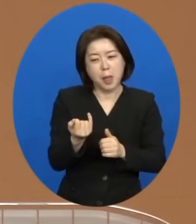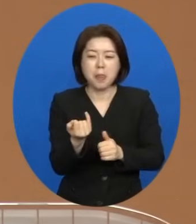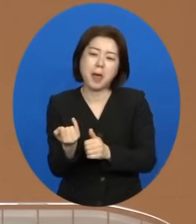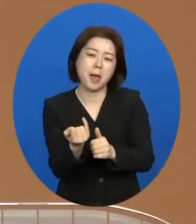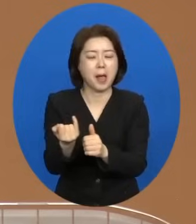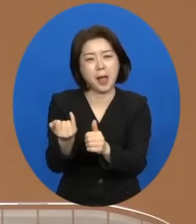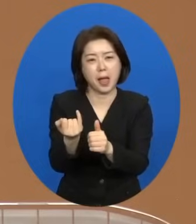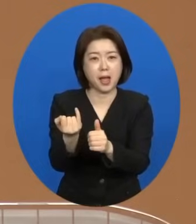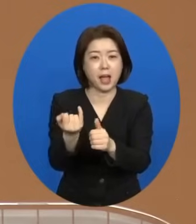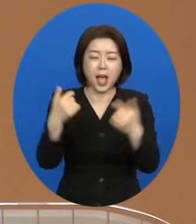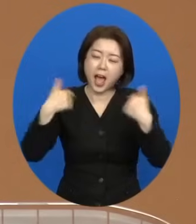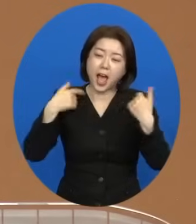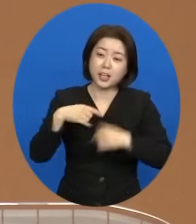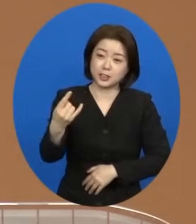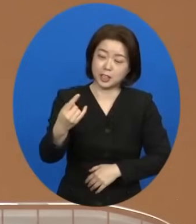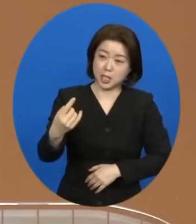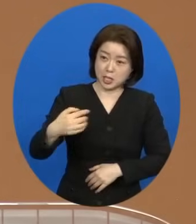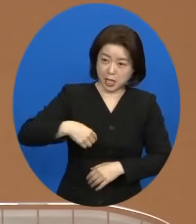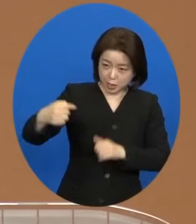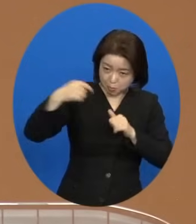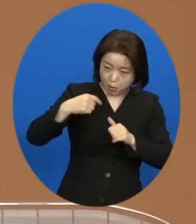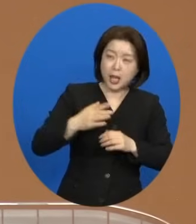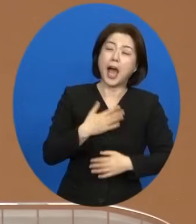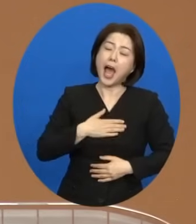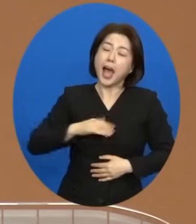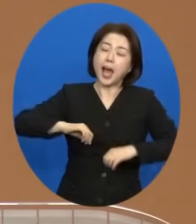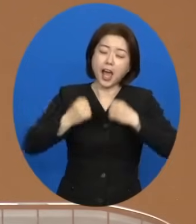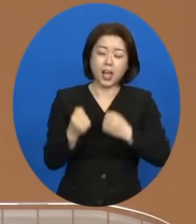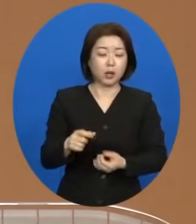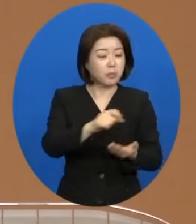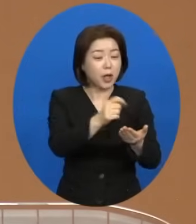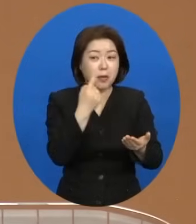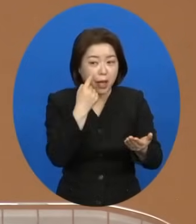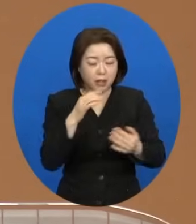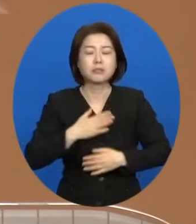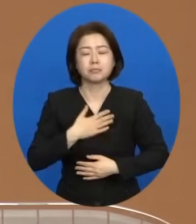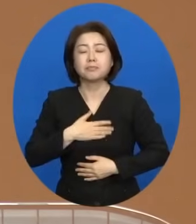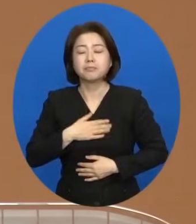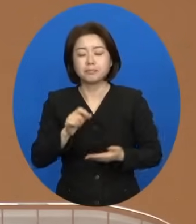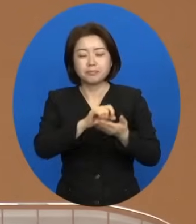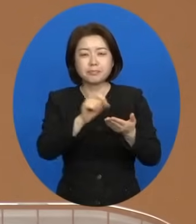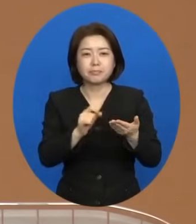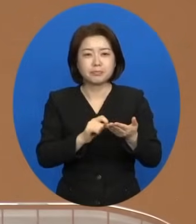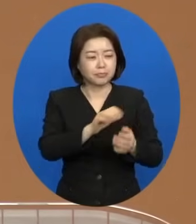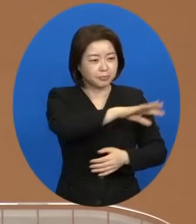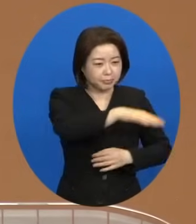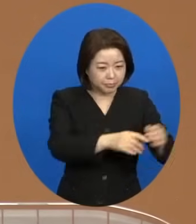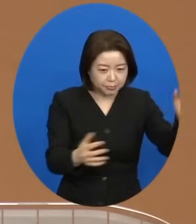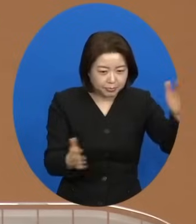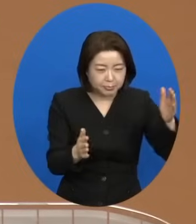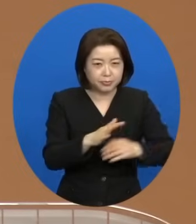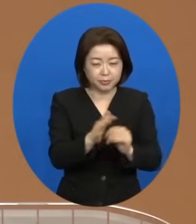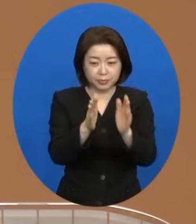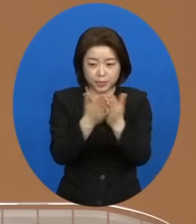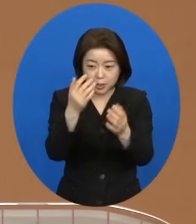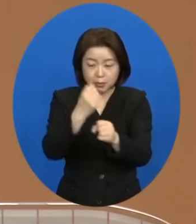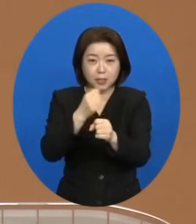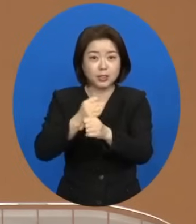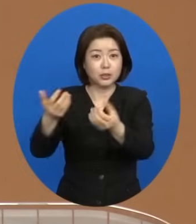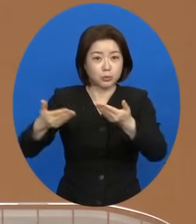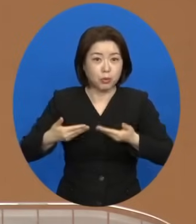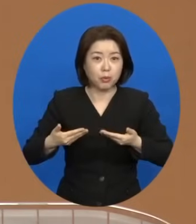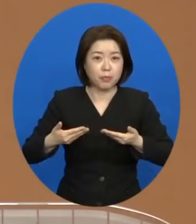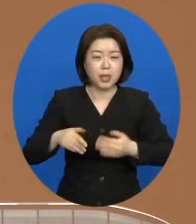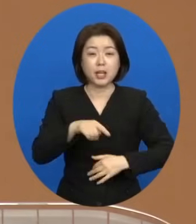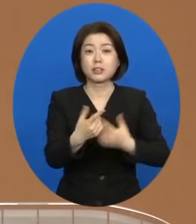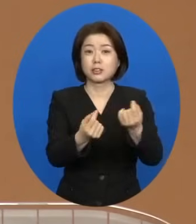전사이 좋으니까 전사님 하자는 다 하죠 전사님이 글을 써 보자 그면 글을 쓰면 글을 다 학생들이 쓰게 한 다음에 책을 내 줬거든요 그런